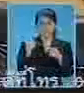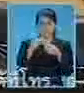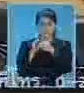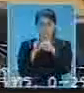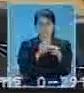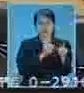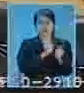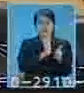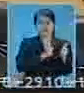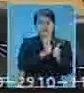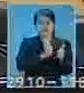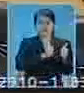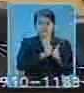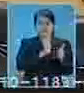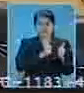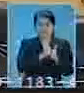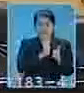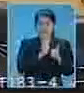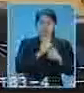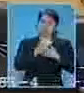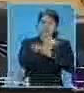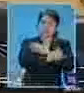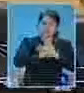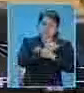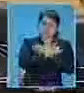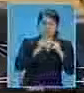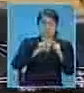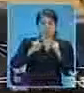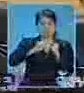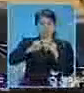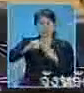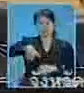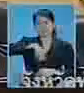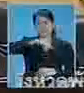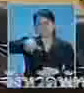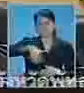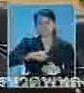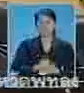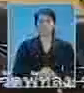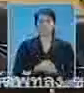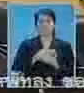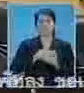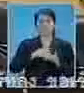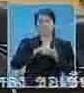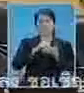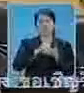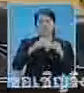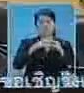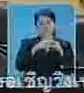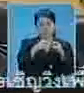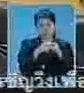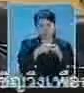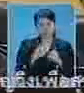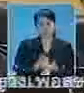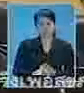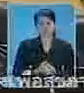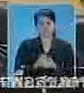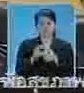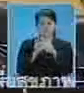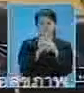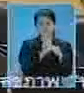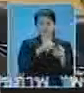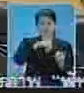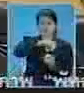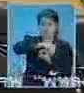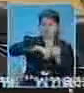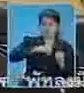ขออนุญาตเรียนว่าหลังจากที่เราได้แก้ไขปัญหาเฉพาะหน้าก็คือปัญหาวิกฤตทาง